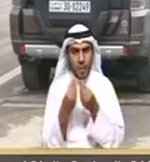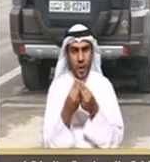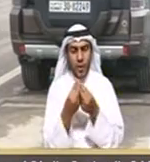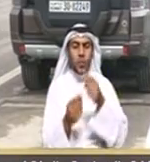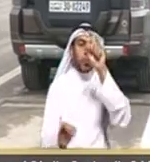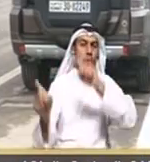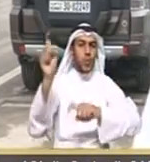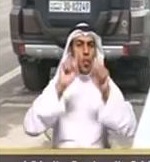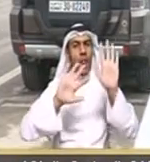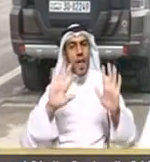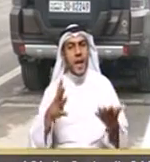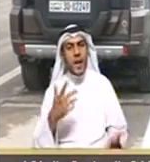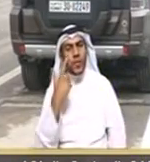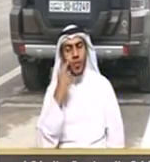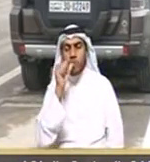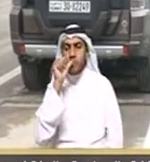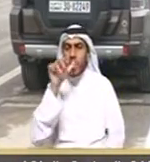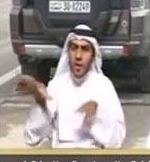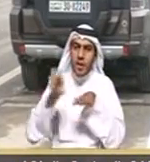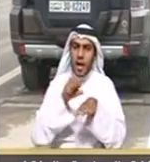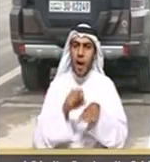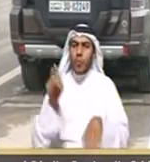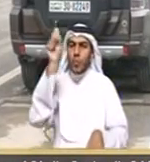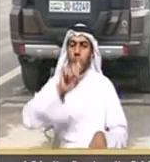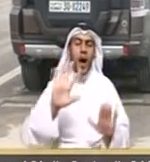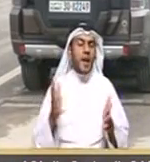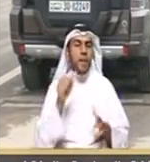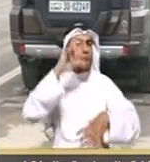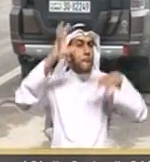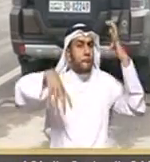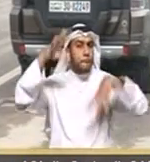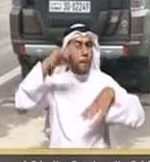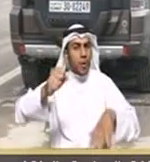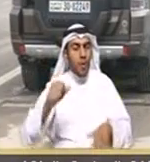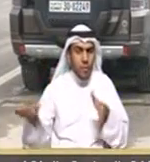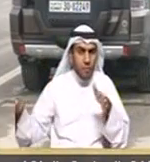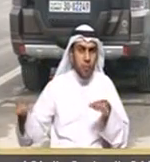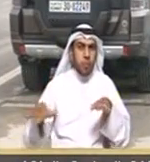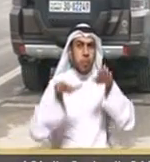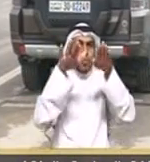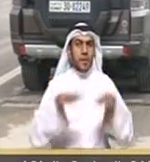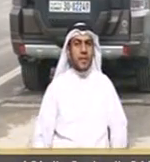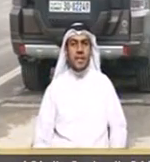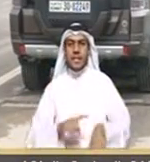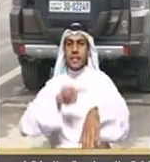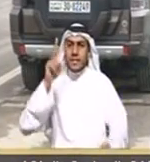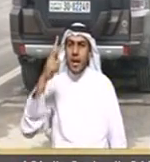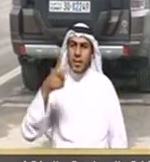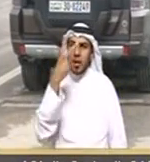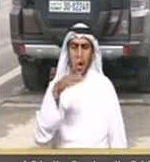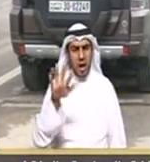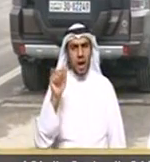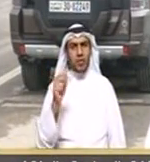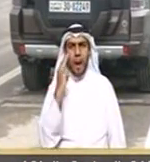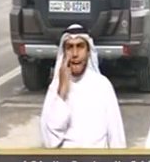لمتابعة ما يجري هنا من سحب المياه. يعني بعد تقريبا ساعتين او ساعتين ونص بالكثير على